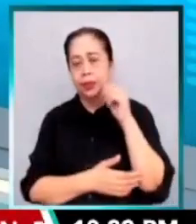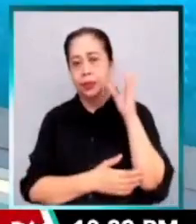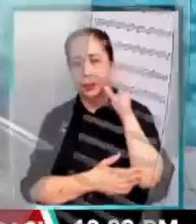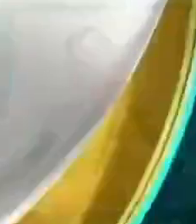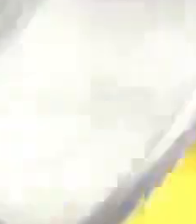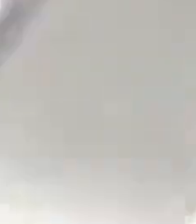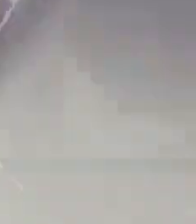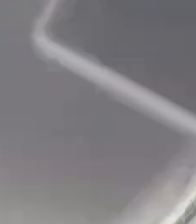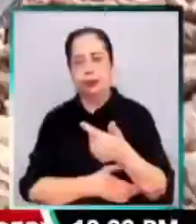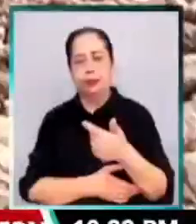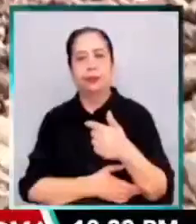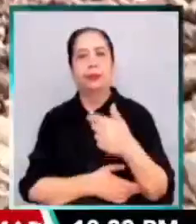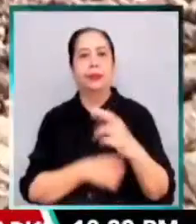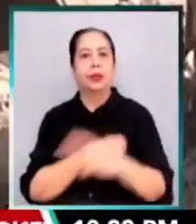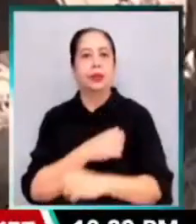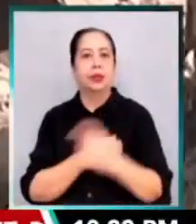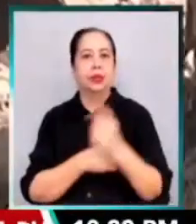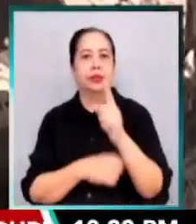Mindanao.